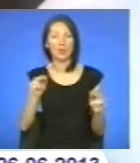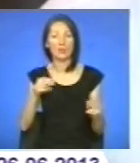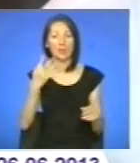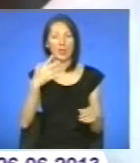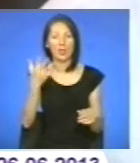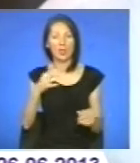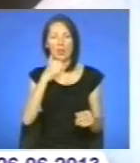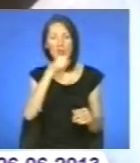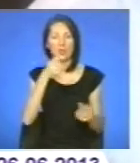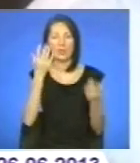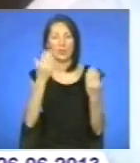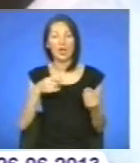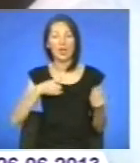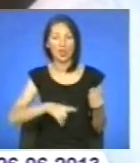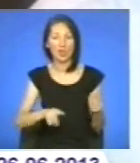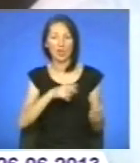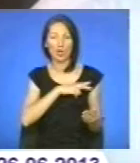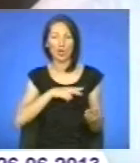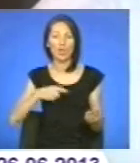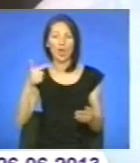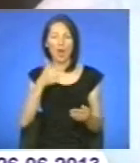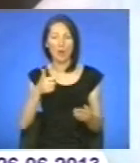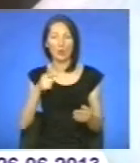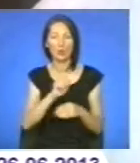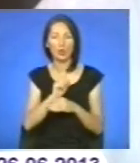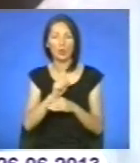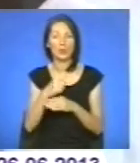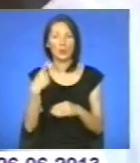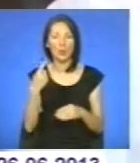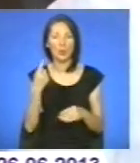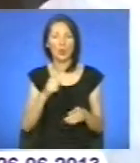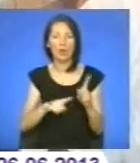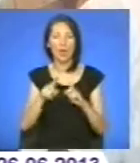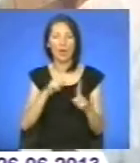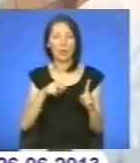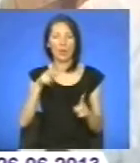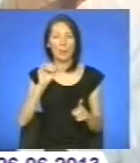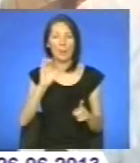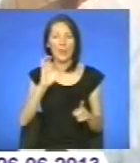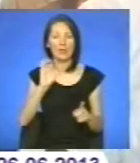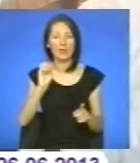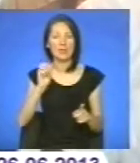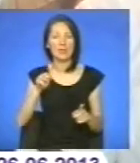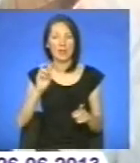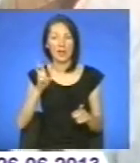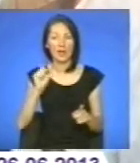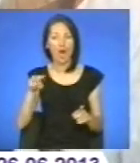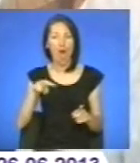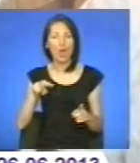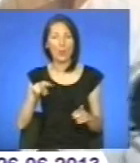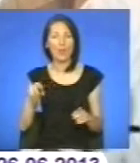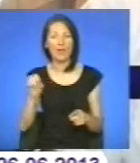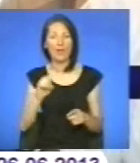народження нагородити грамотою Тернопільської обласної ради Півсетка Любомира Євгеновича. Оскільки ти дуже активно